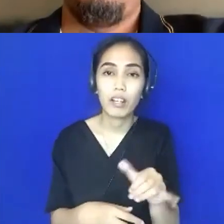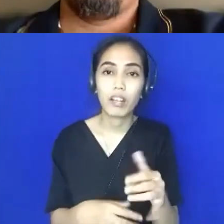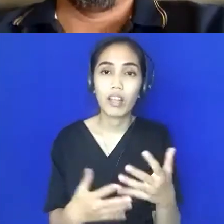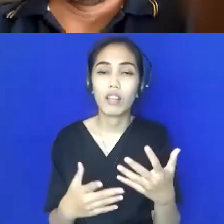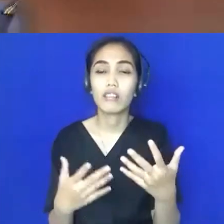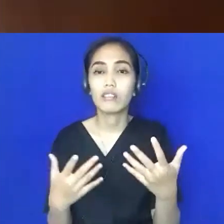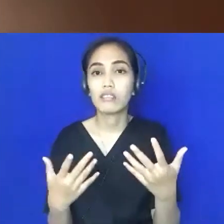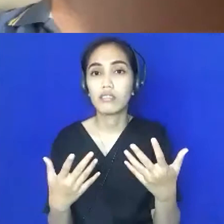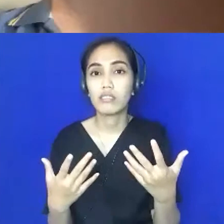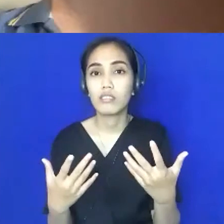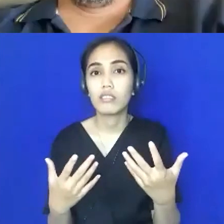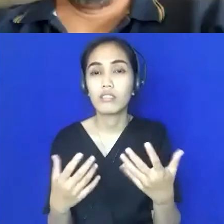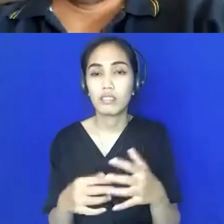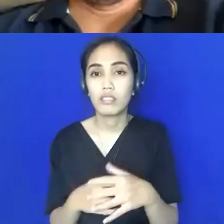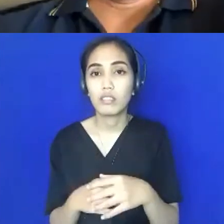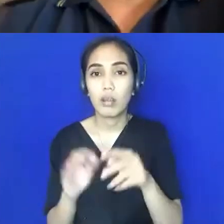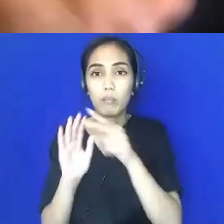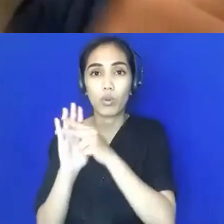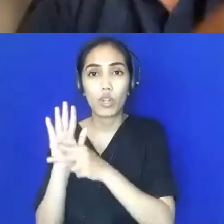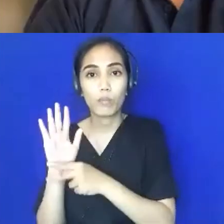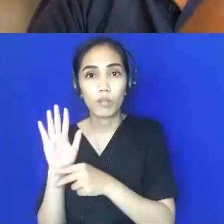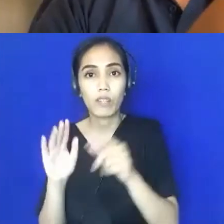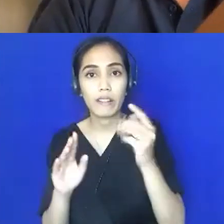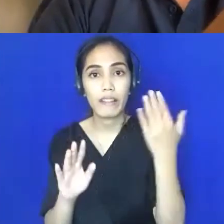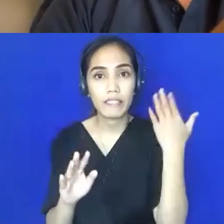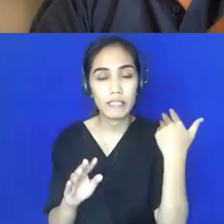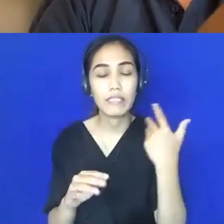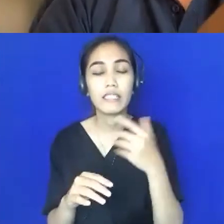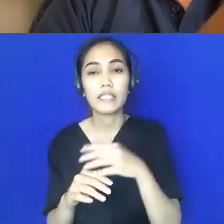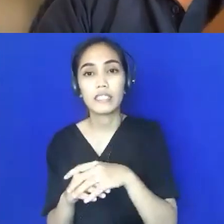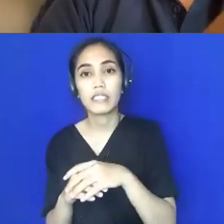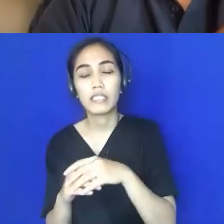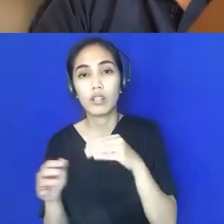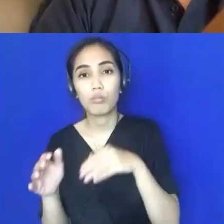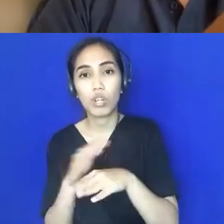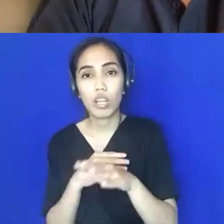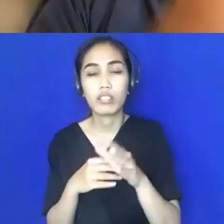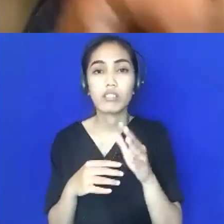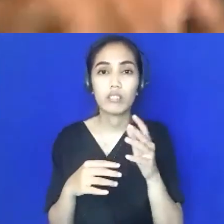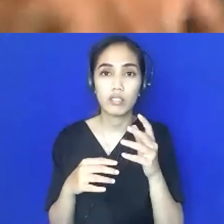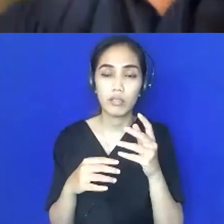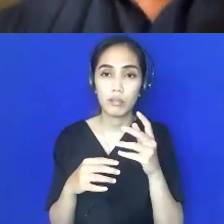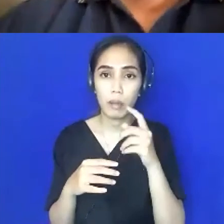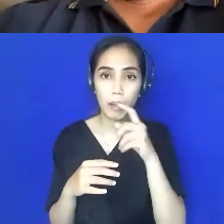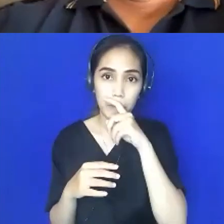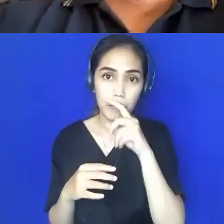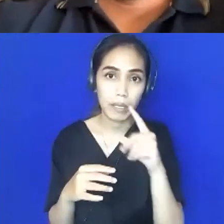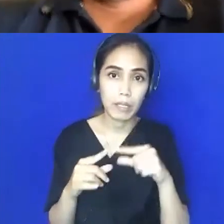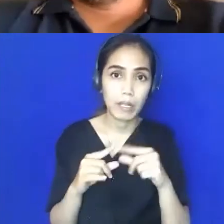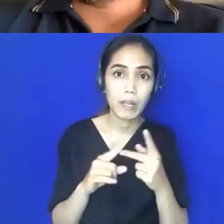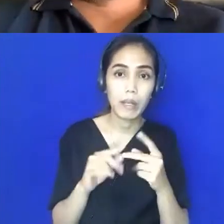yang program-program yang tadi baik dikemukakan baik oleh Pak Rahmat, kemudian